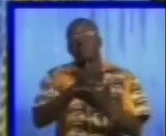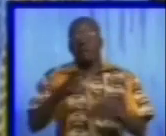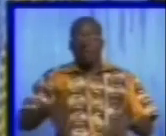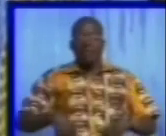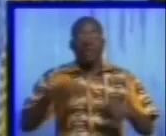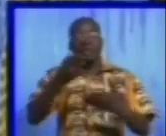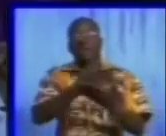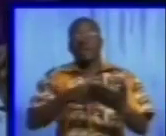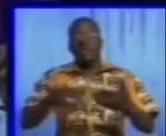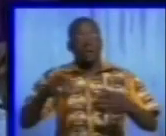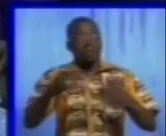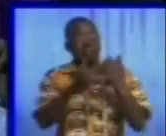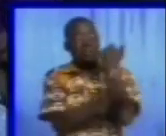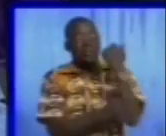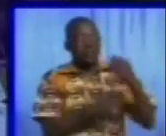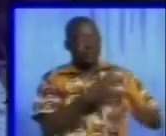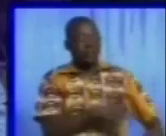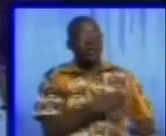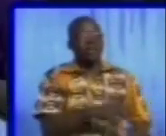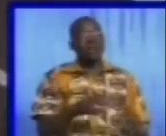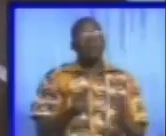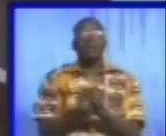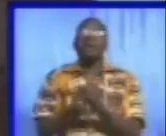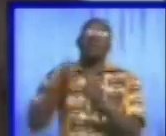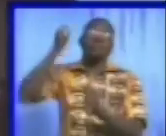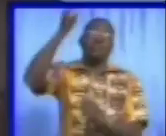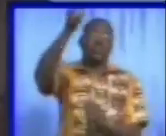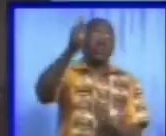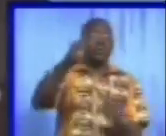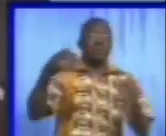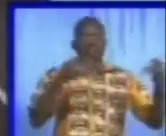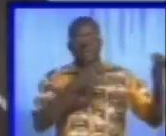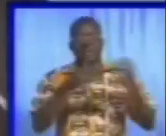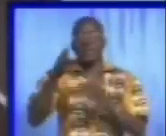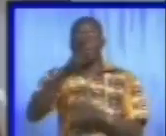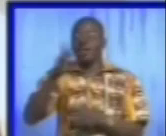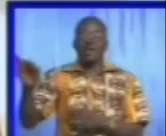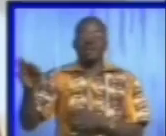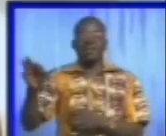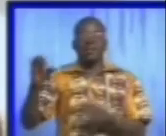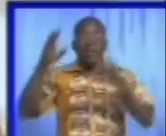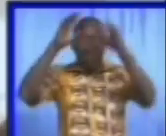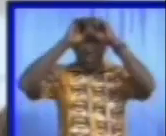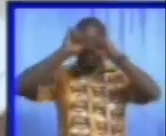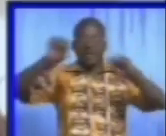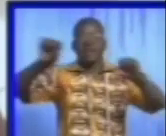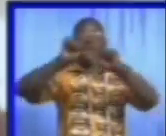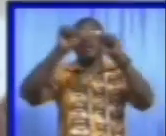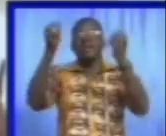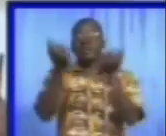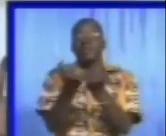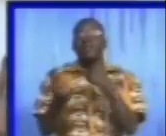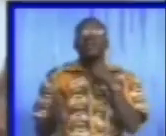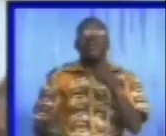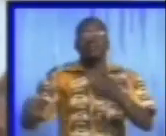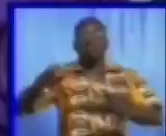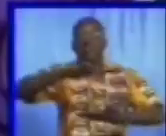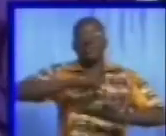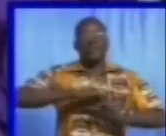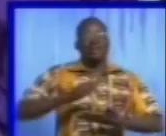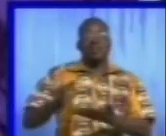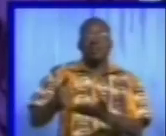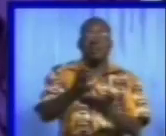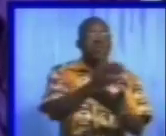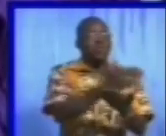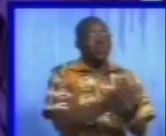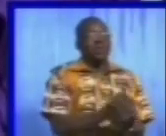pays voisins en éloignant le spectre de la guerre au Burkina. Le président de l'association se dit satisfait de la